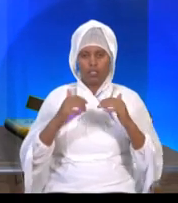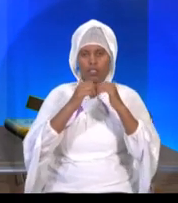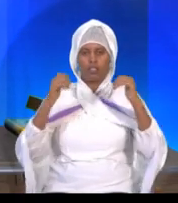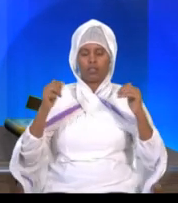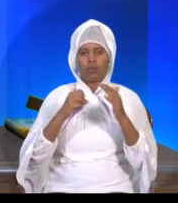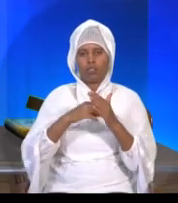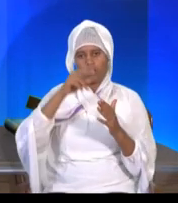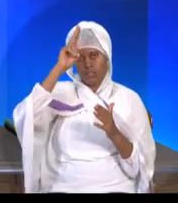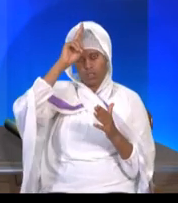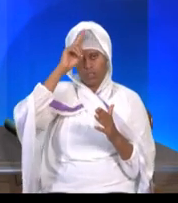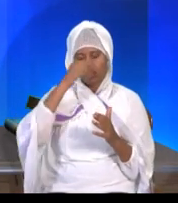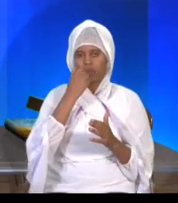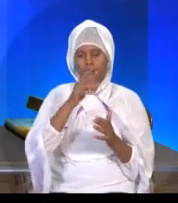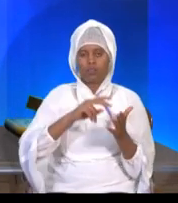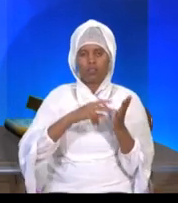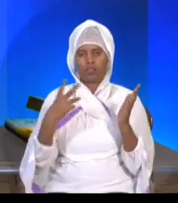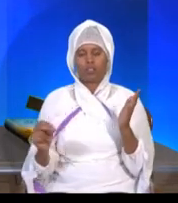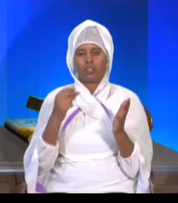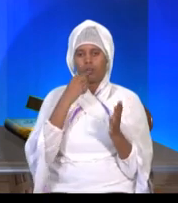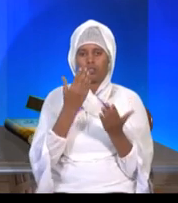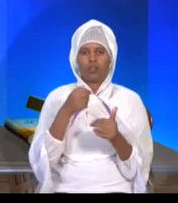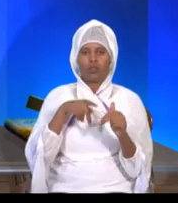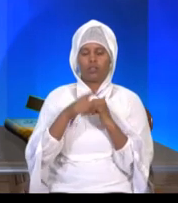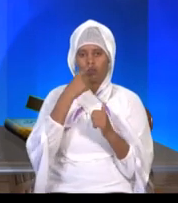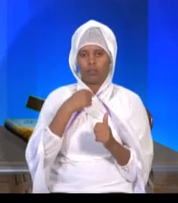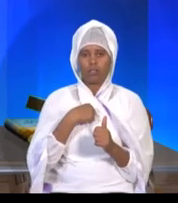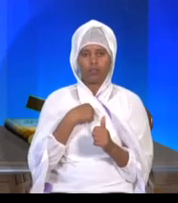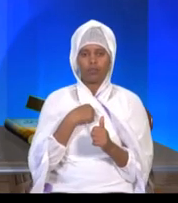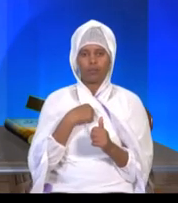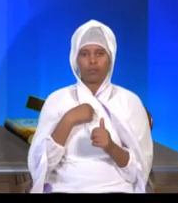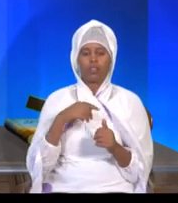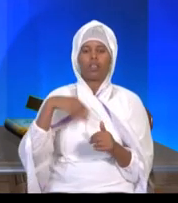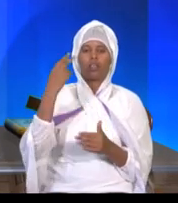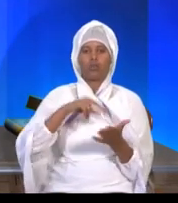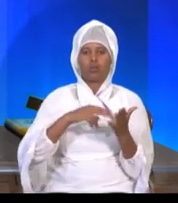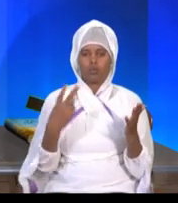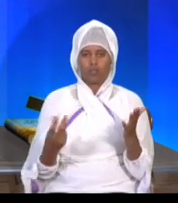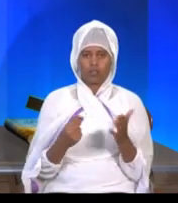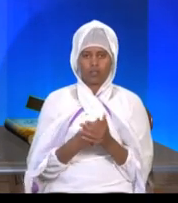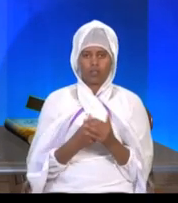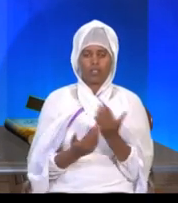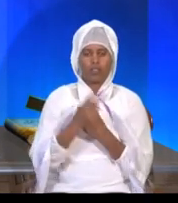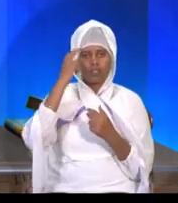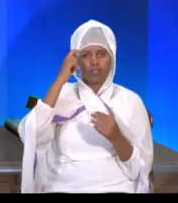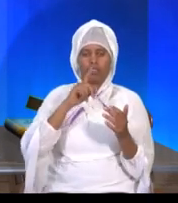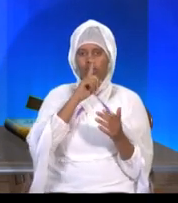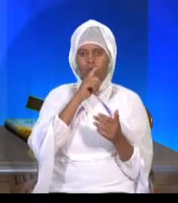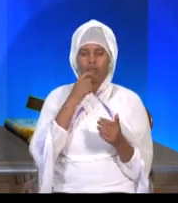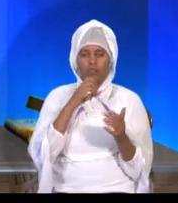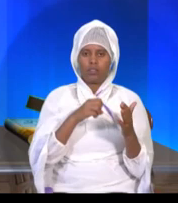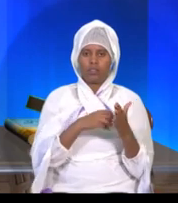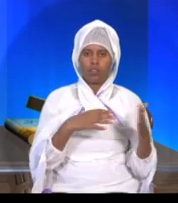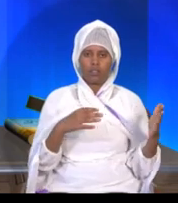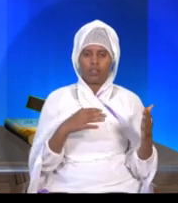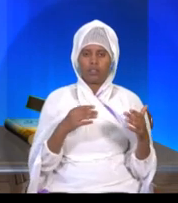يرحق ونيات سيطان بلا شيخة تسفى قراص يزبل شو عندها يتقبل تودق مالاتي كي تنسحات